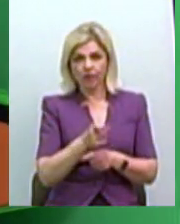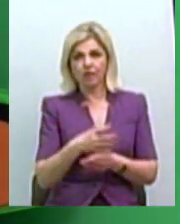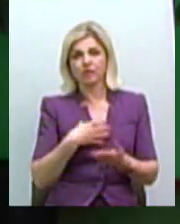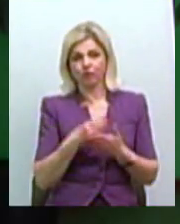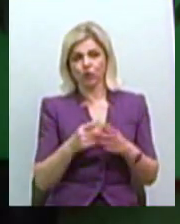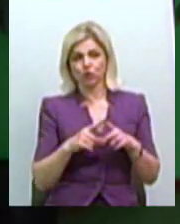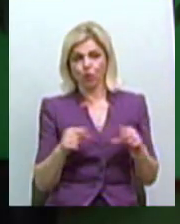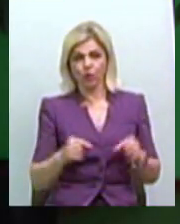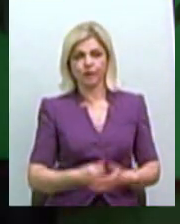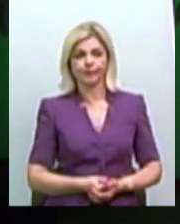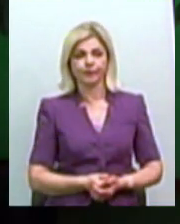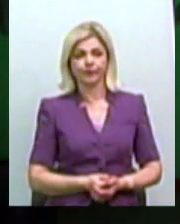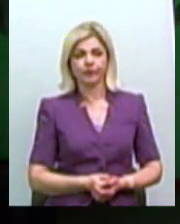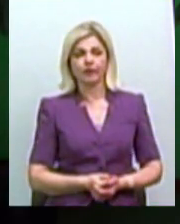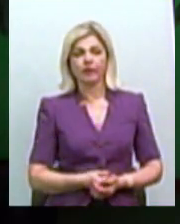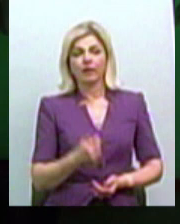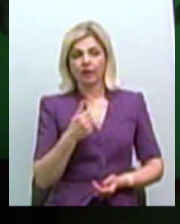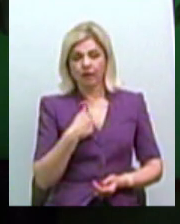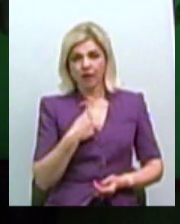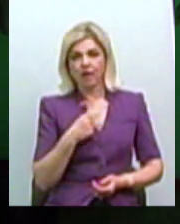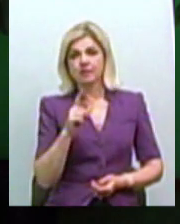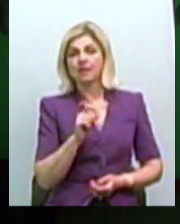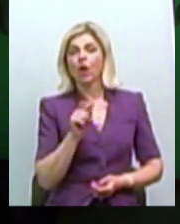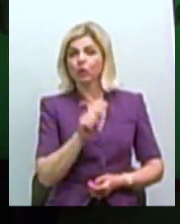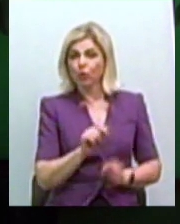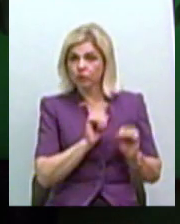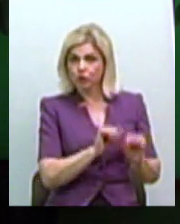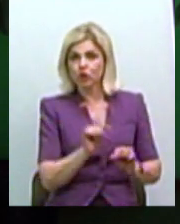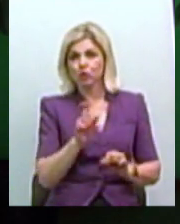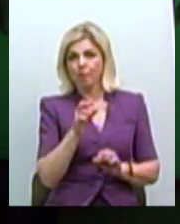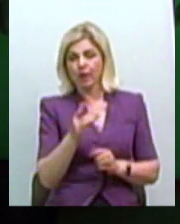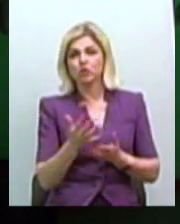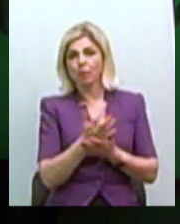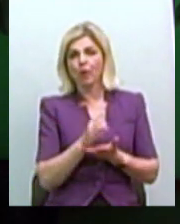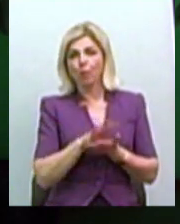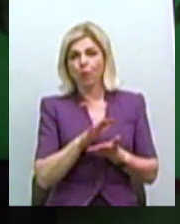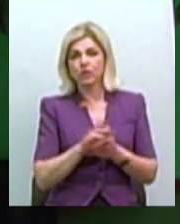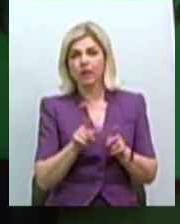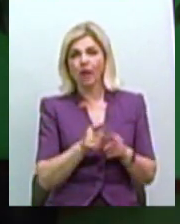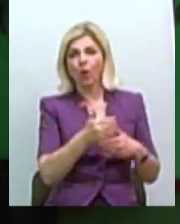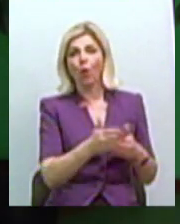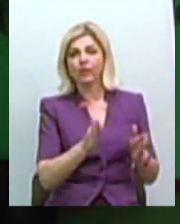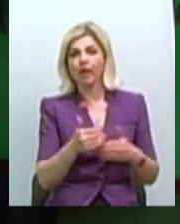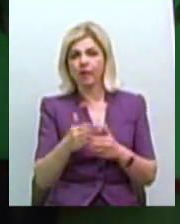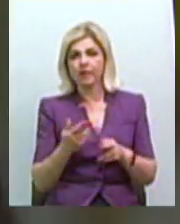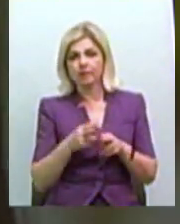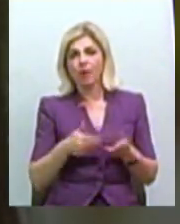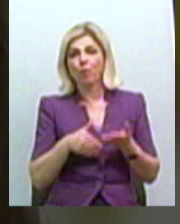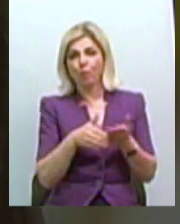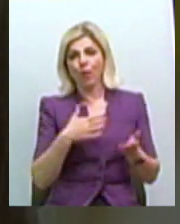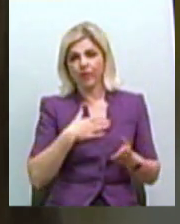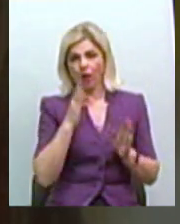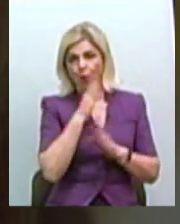школі. Я теж за те, щоб збирати сміття у такі контейнери, тому що це допоможе нашій екології.